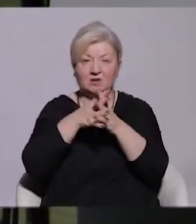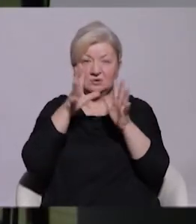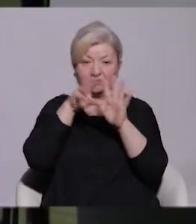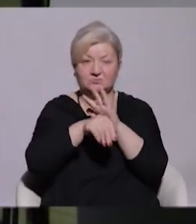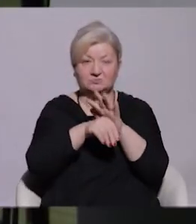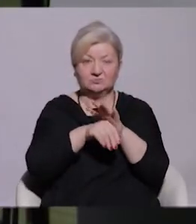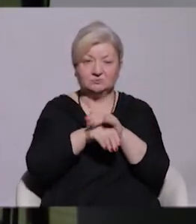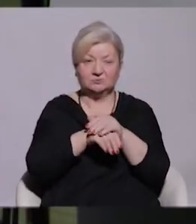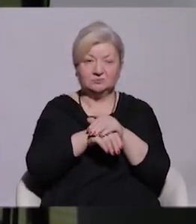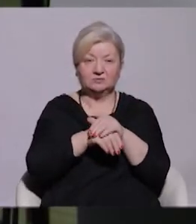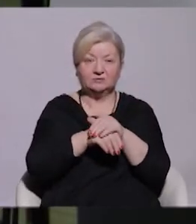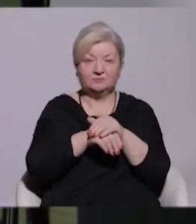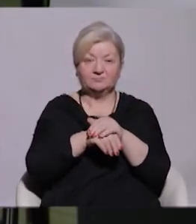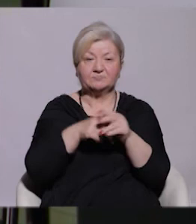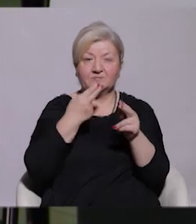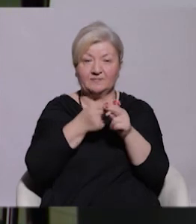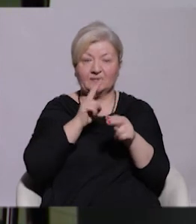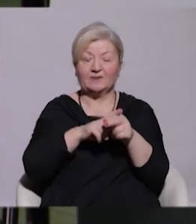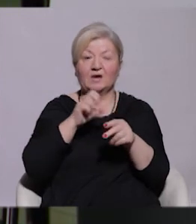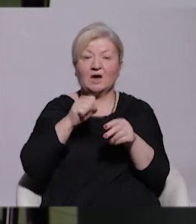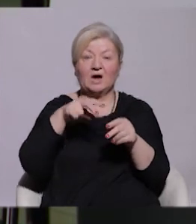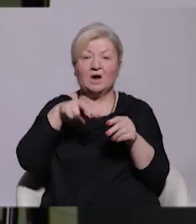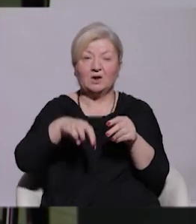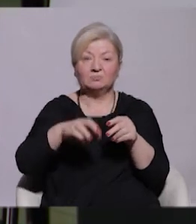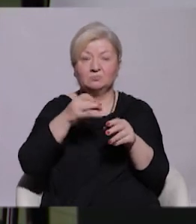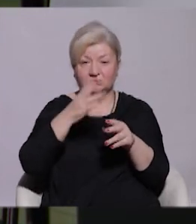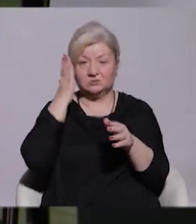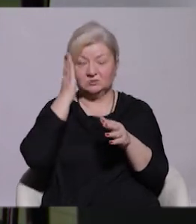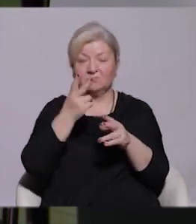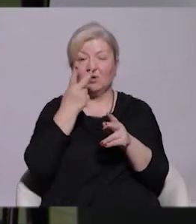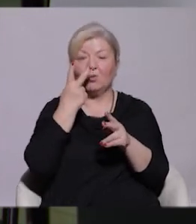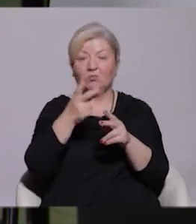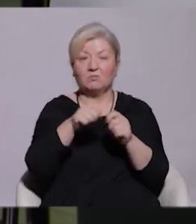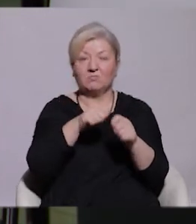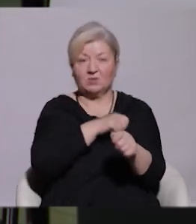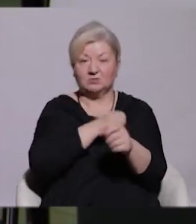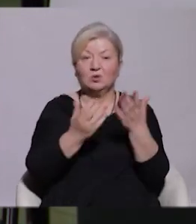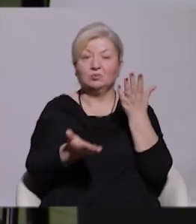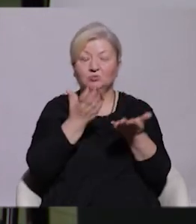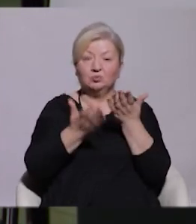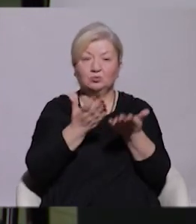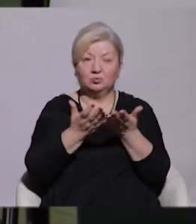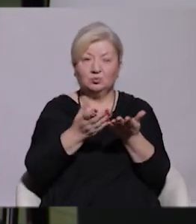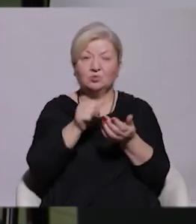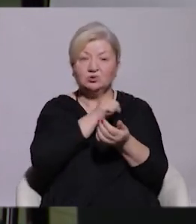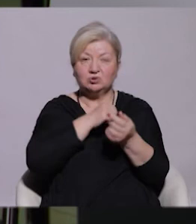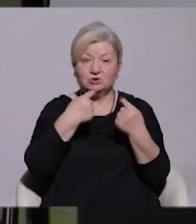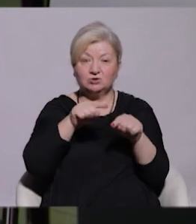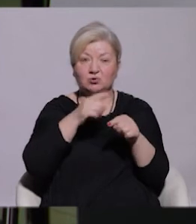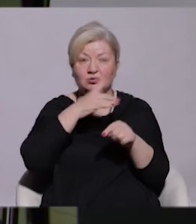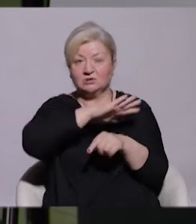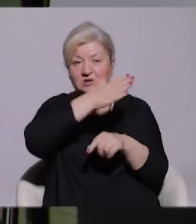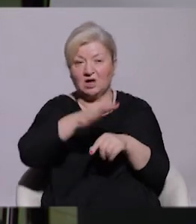ეკვილიბრიუმიდან, წონასწორობიდან 2 მეტრი, ესე იგი ამპლიტუდაც იქნება 2 მეტრი. თუ თვითონ